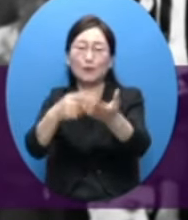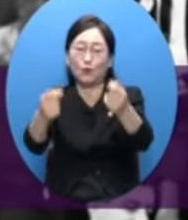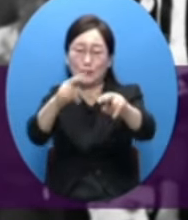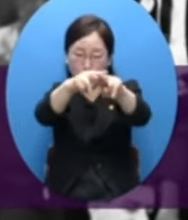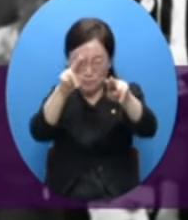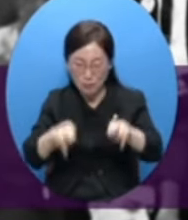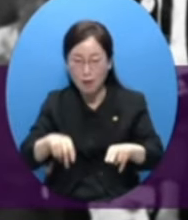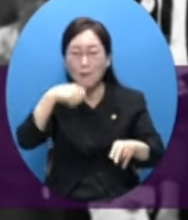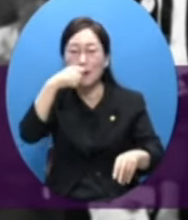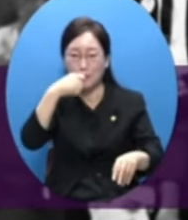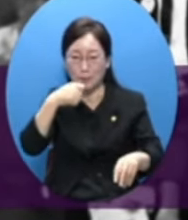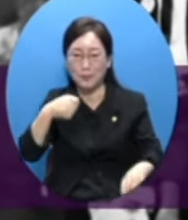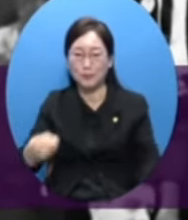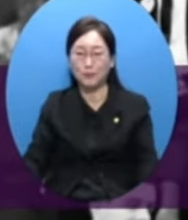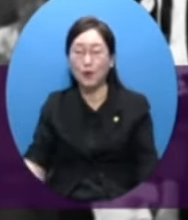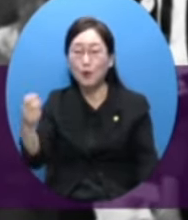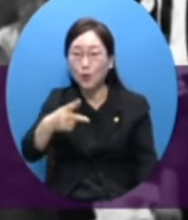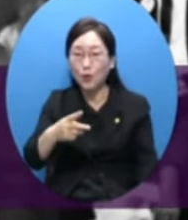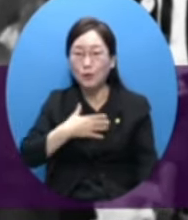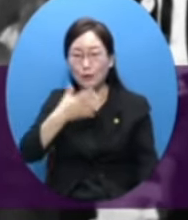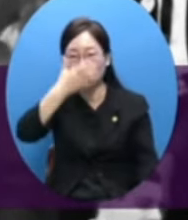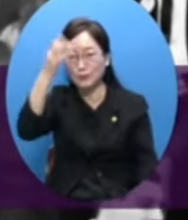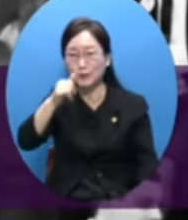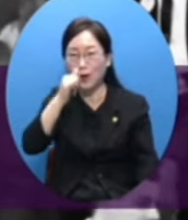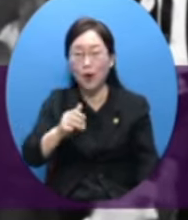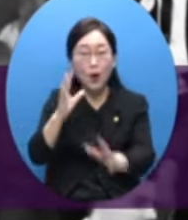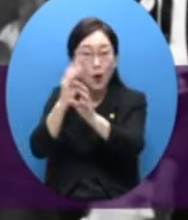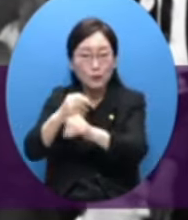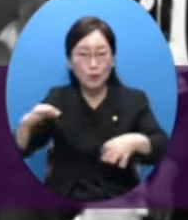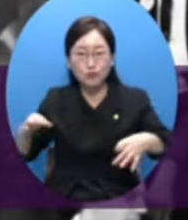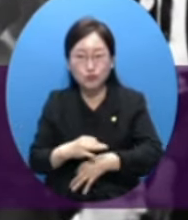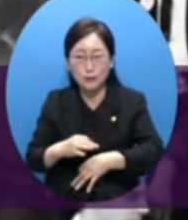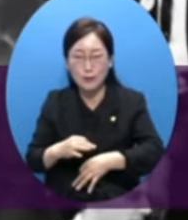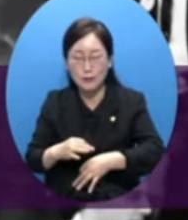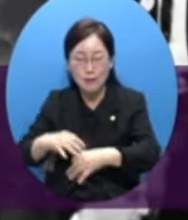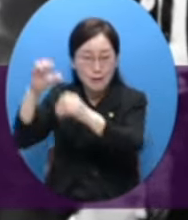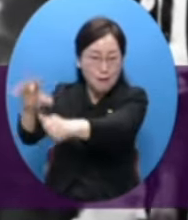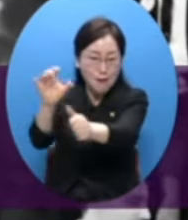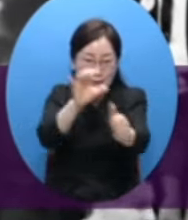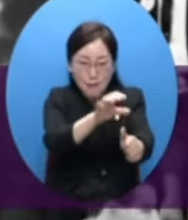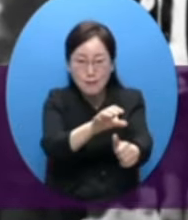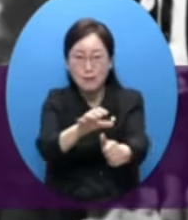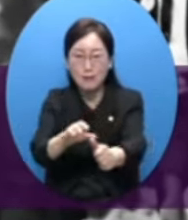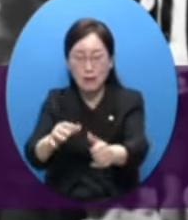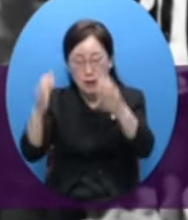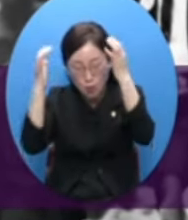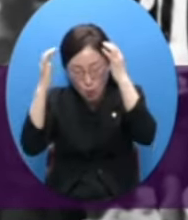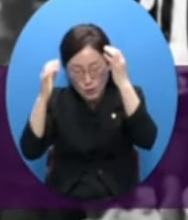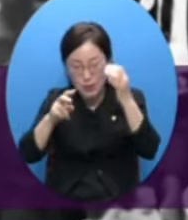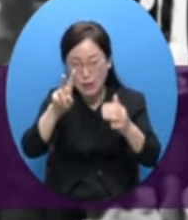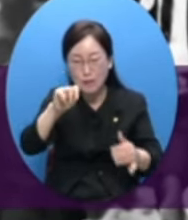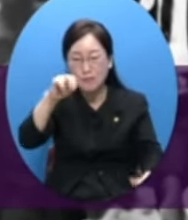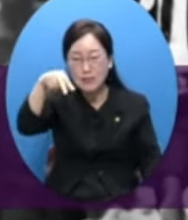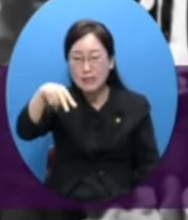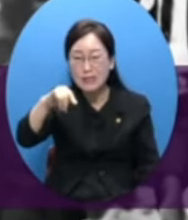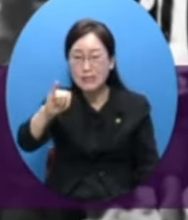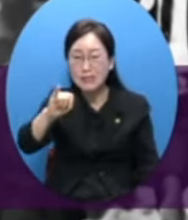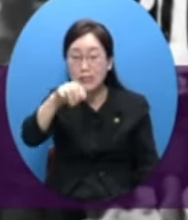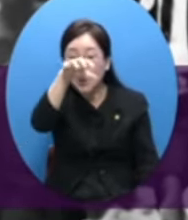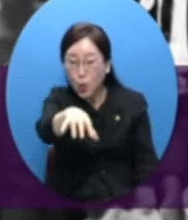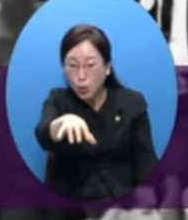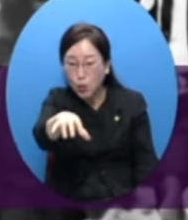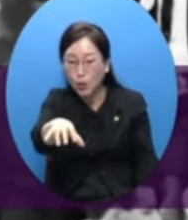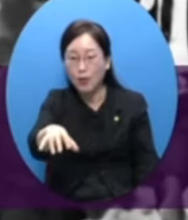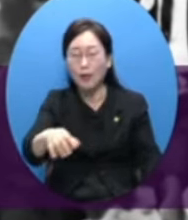꿈입니다. 나에게 꿈이 있습니다. 언젠가는 불의 열기에 억압의 열기에 신음하는 저 미시시피주 마저도 자유와